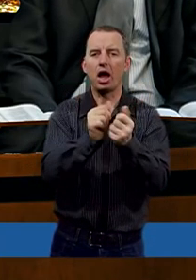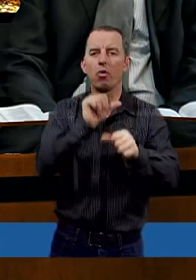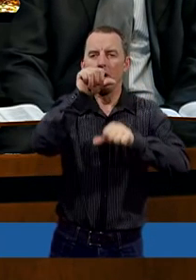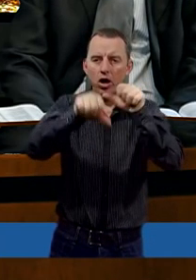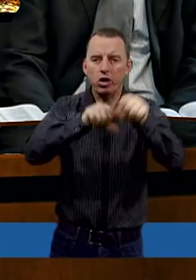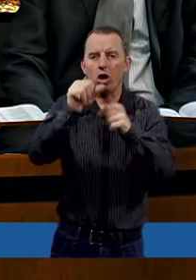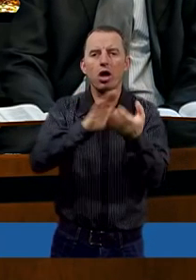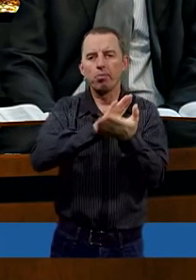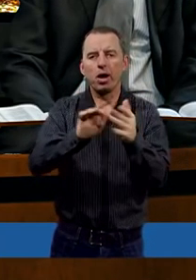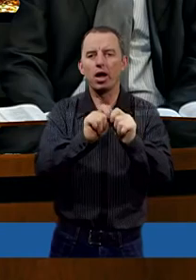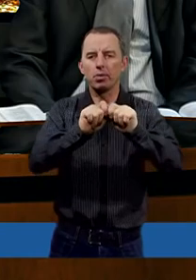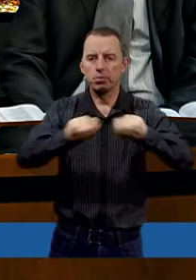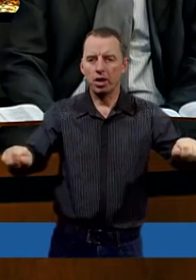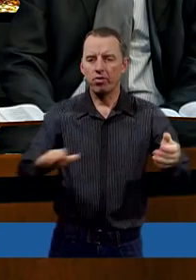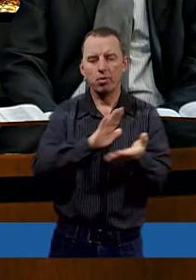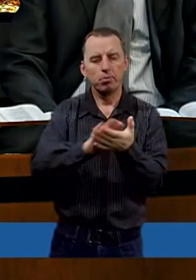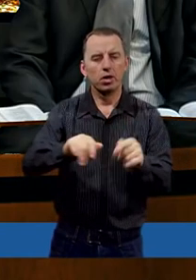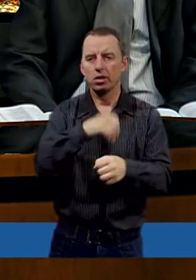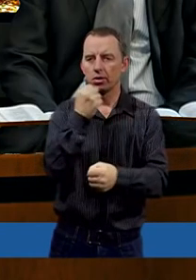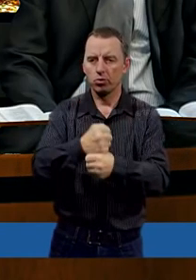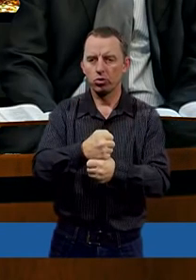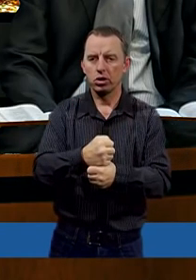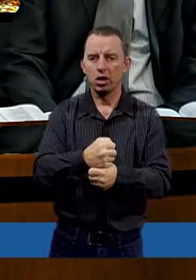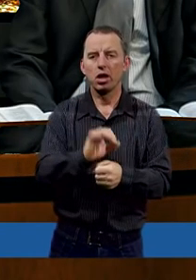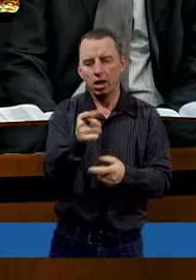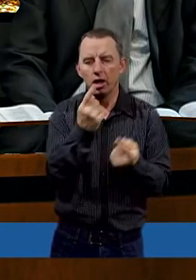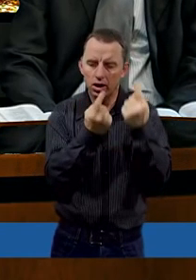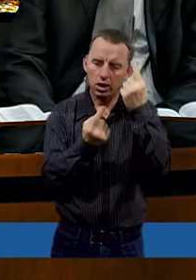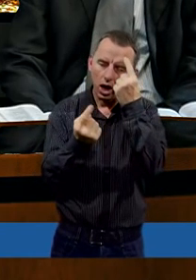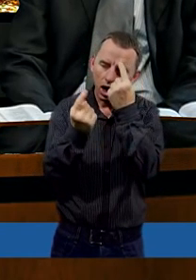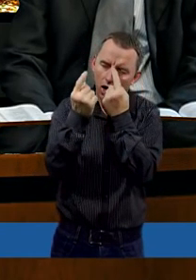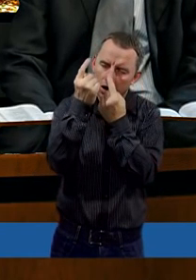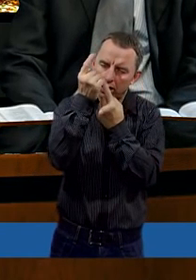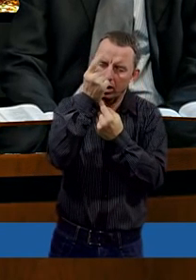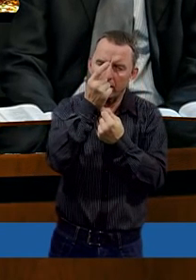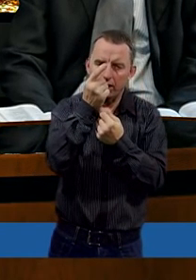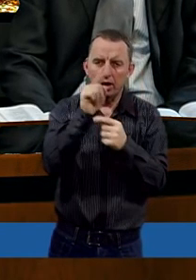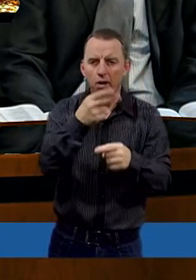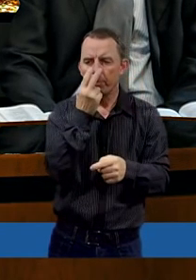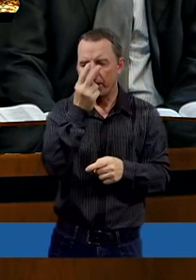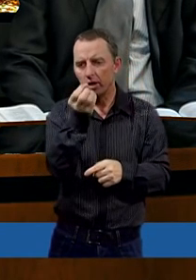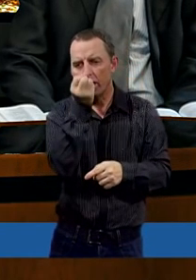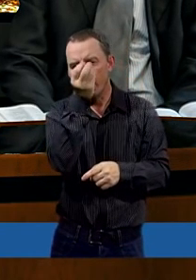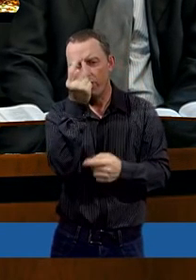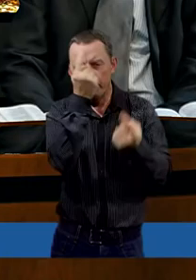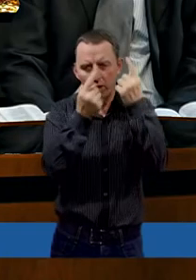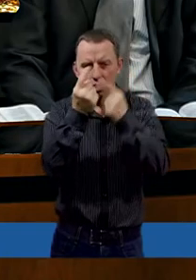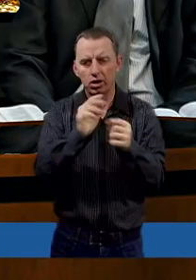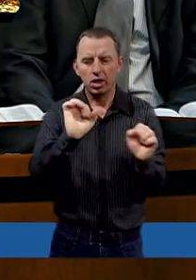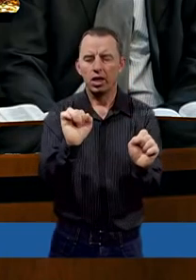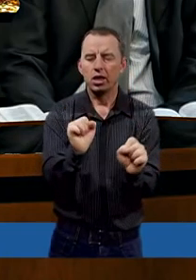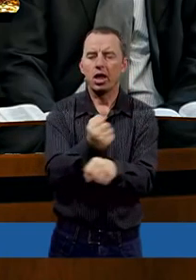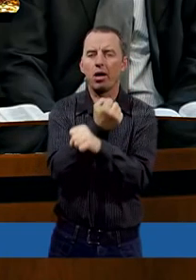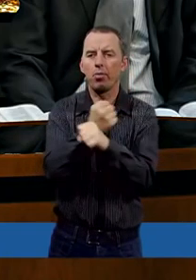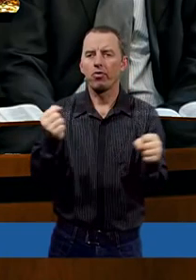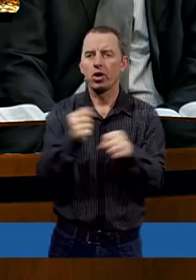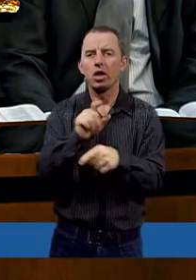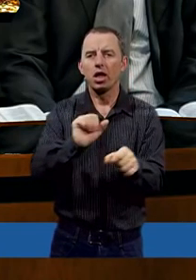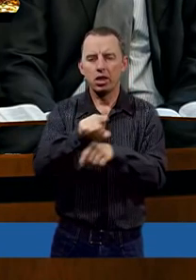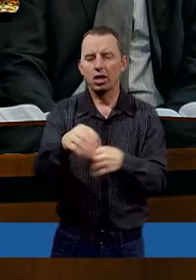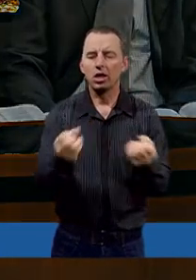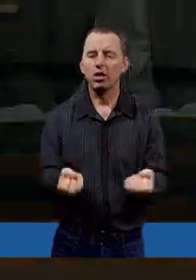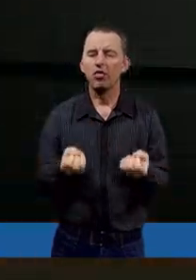przerwy, bezustannie. Jak się nad tym zastanawiam, patrzę nieraz na te kwiatki, myślę sobie, niesamowity jest ten